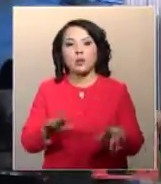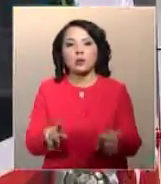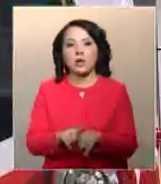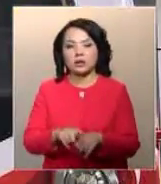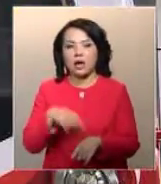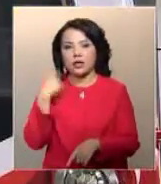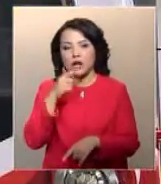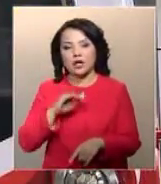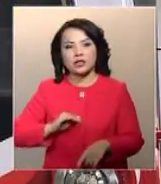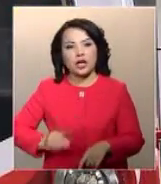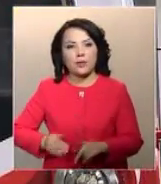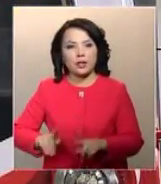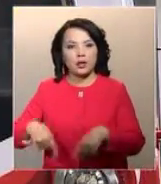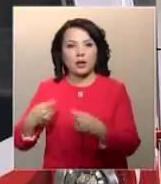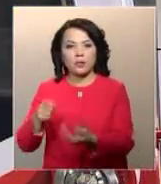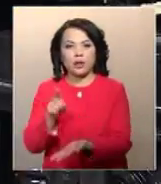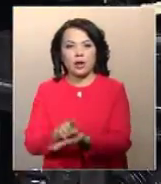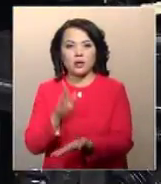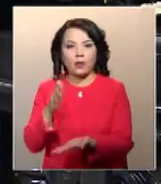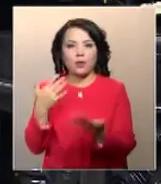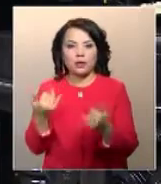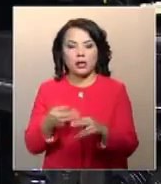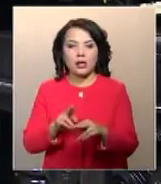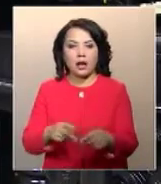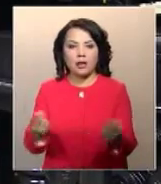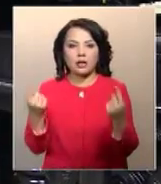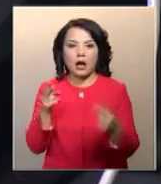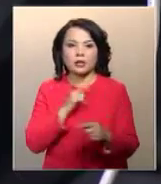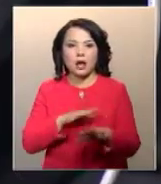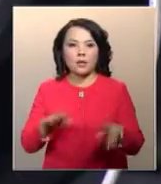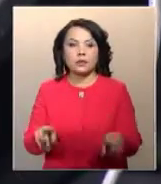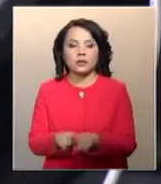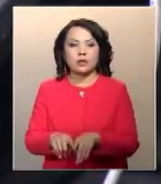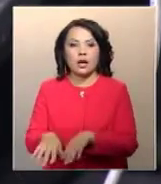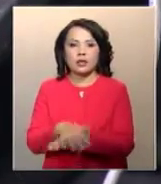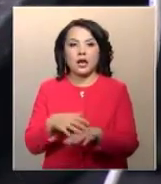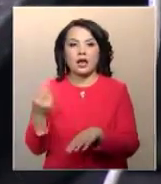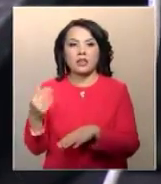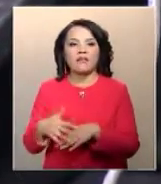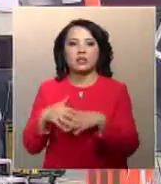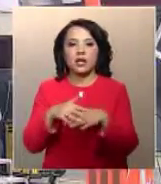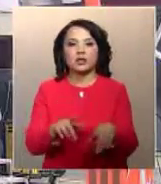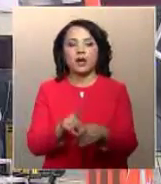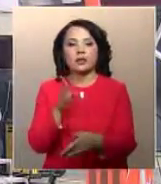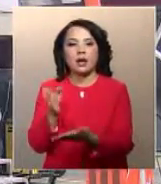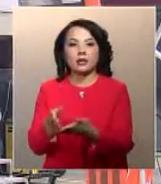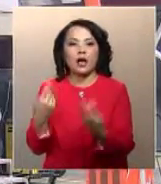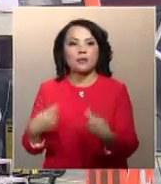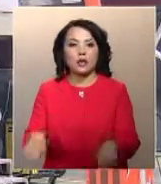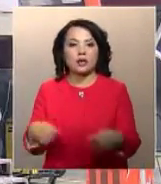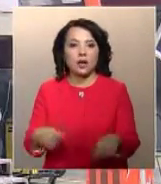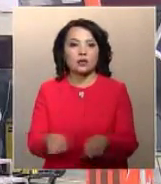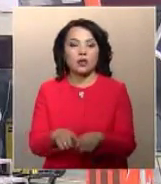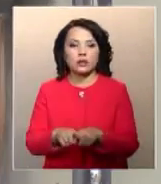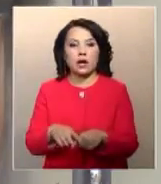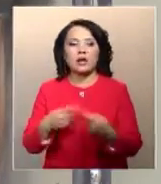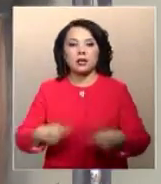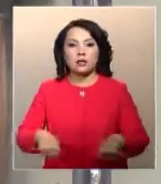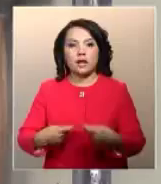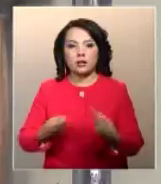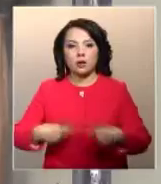жеке меншікке берілмек. Науқан барысында ең ірі кәсіпорындардың үлесі инвесторларға тікелей сауда немесе нарықтық